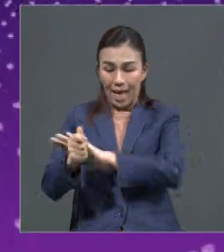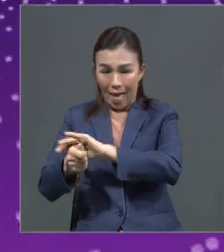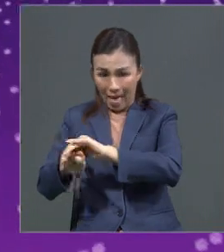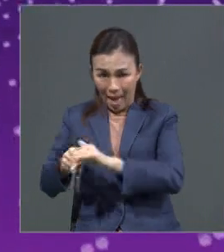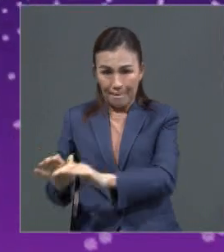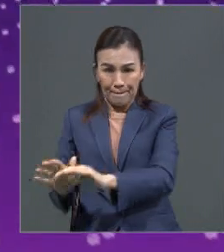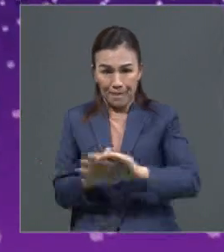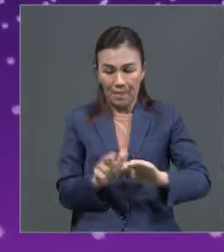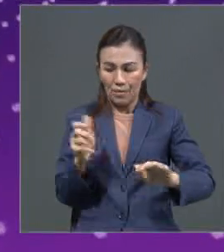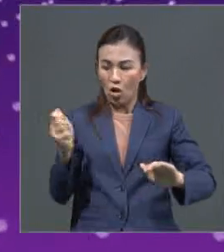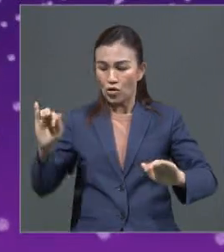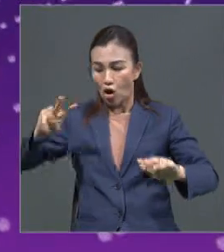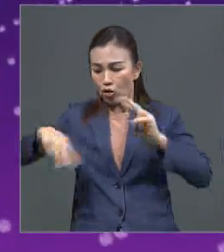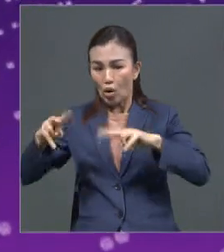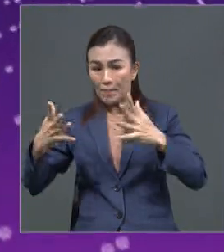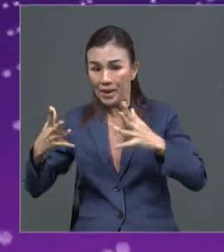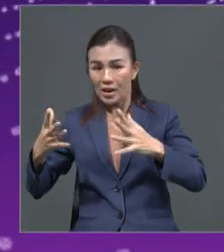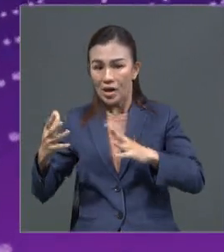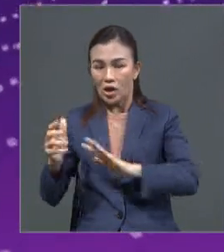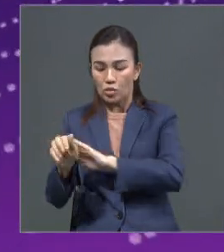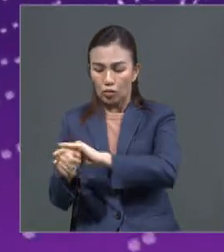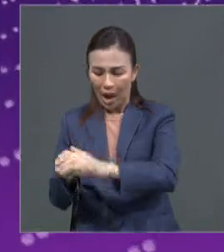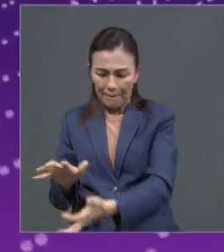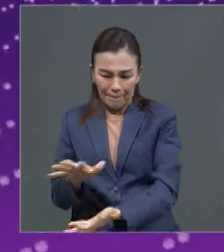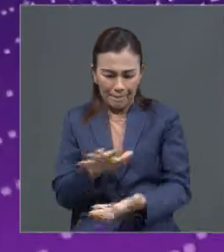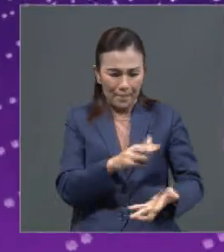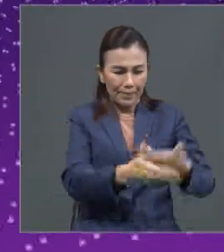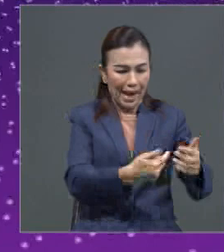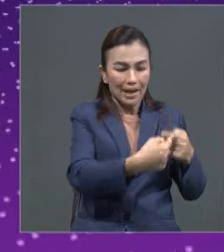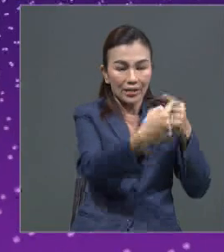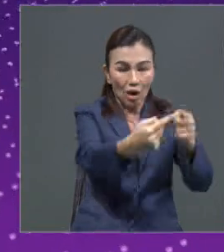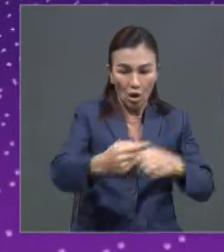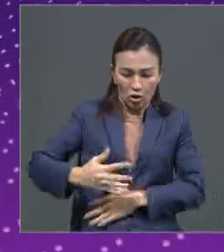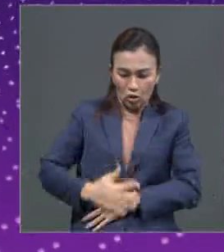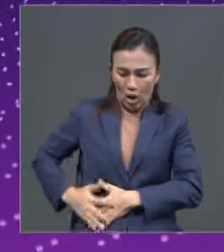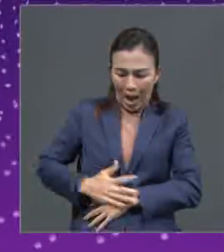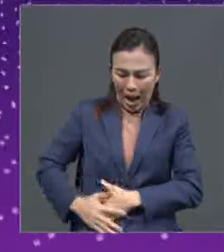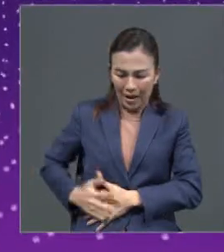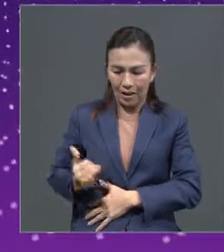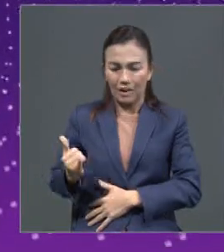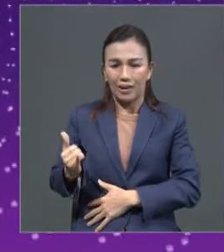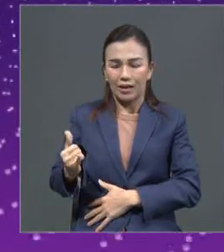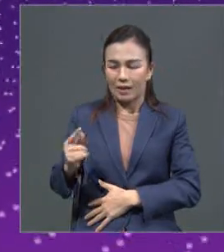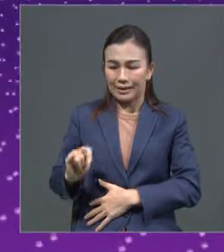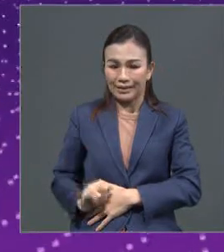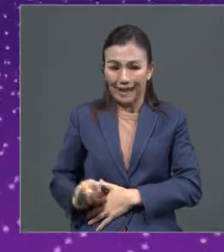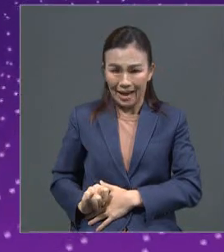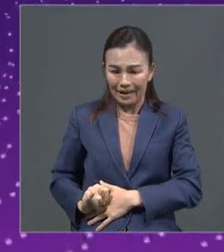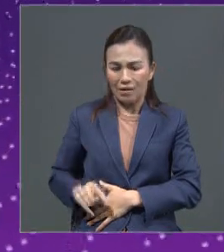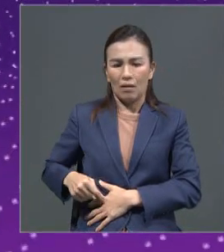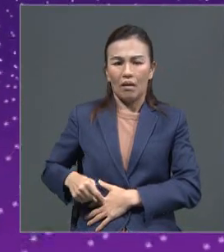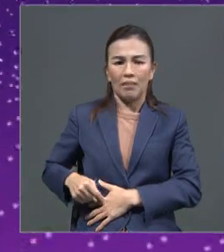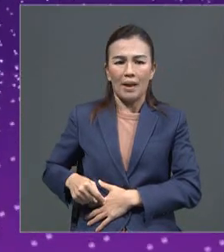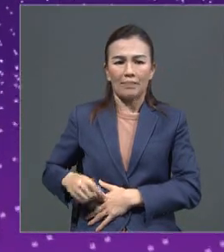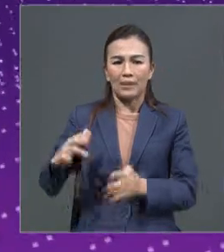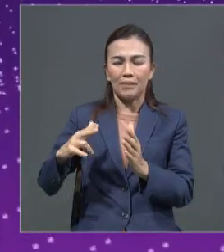อยแล้วคนที่เอาไปใช้จะเกิดอะไรขึ้นอโอคือคนที่ต้องฟอกไตสุขภาพก็ไม่ดีอยู่แล้วเจอน้ำยาฟอกไตเถื่อนไปอีกเนี่ยเจ้า